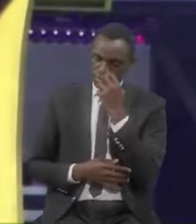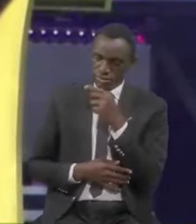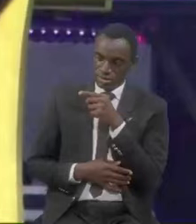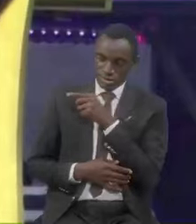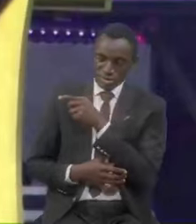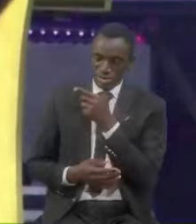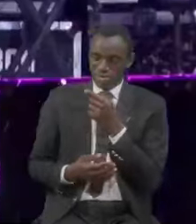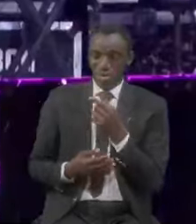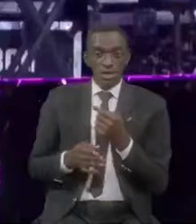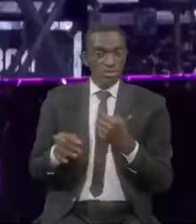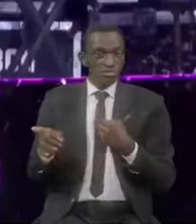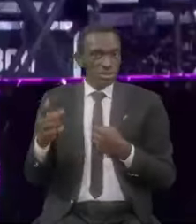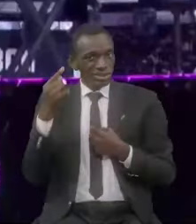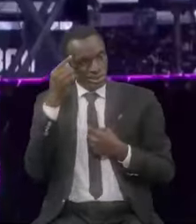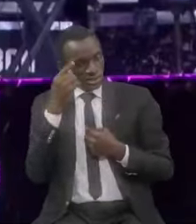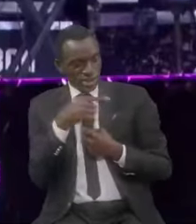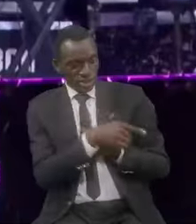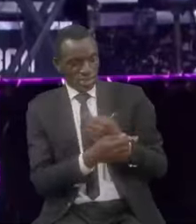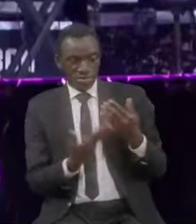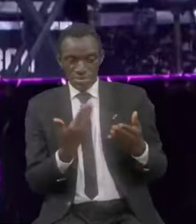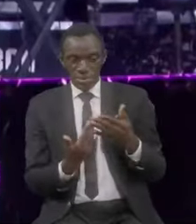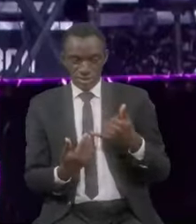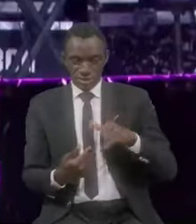Vous continuez de le soupçonner